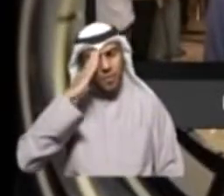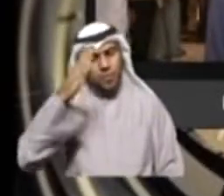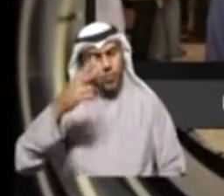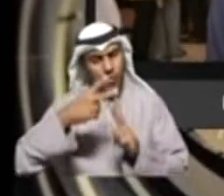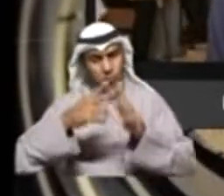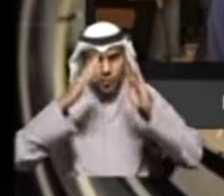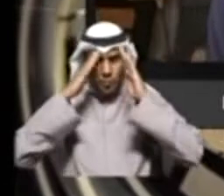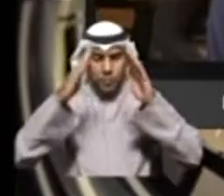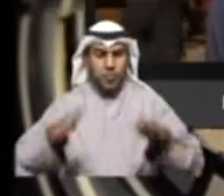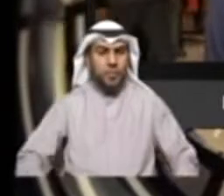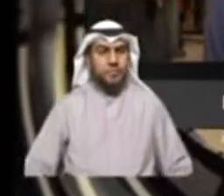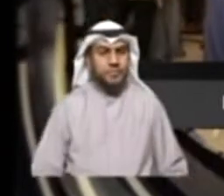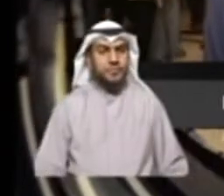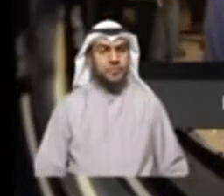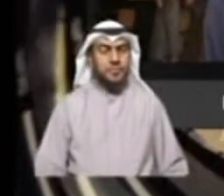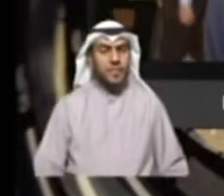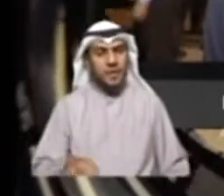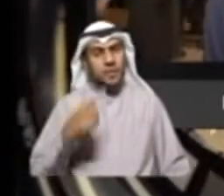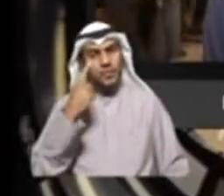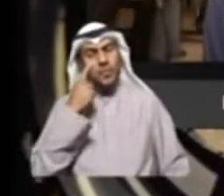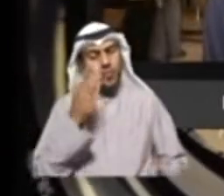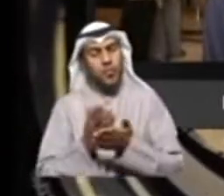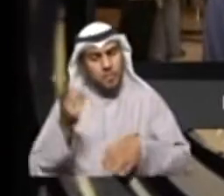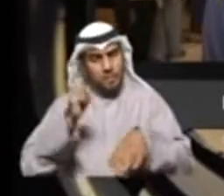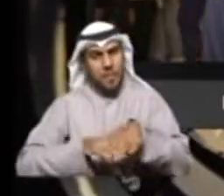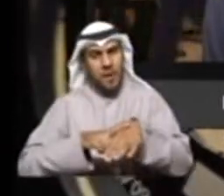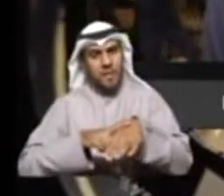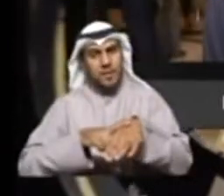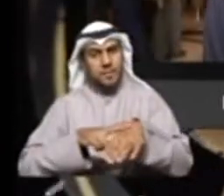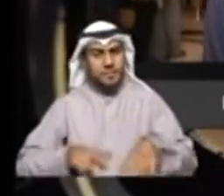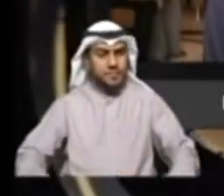كراون بلازا، شكرا جزيلا لك. نبقى معكم ومستمرون في تقديم نشرتنا، أهلا بكم.